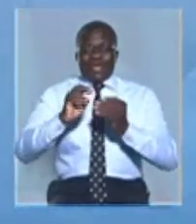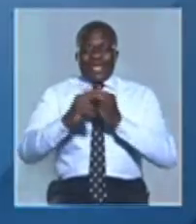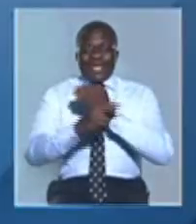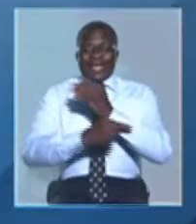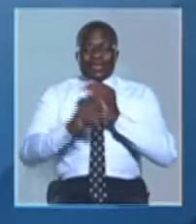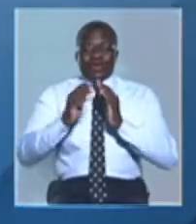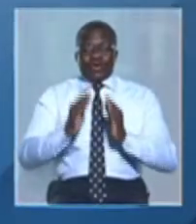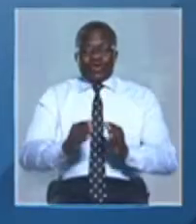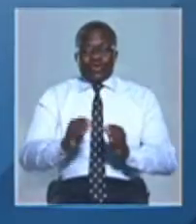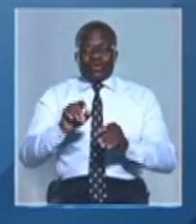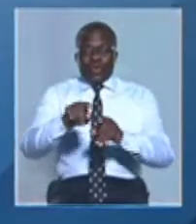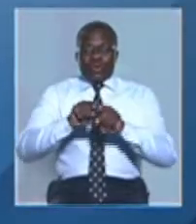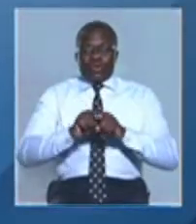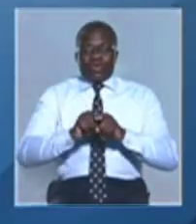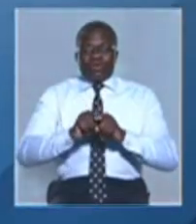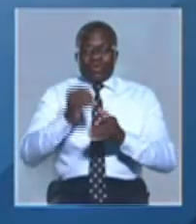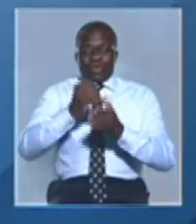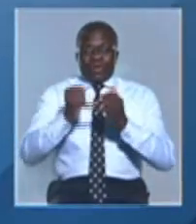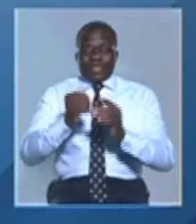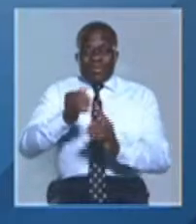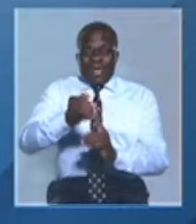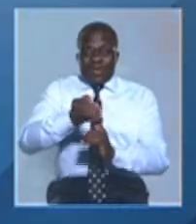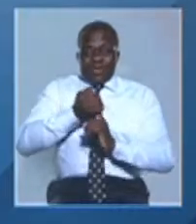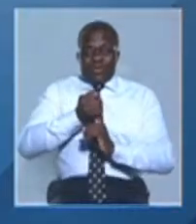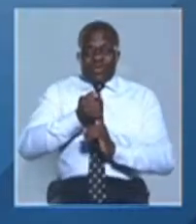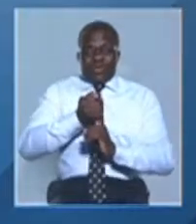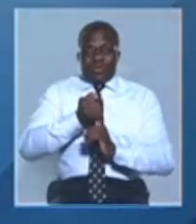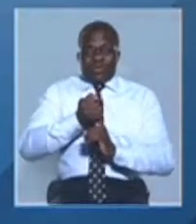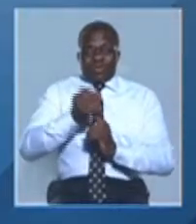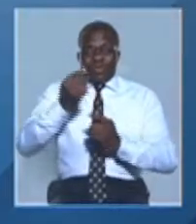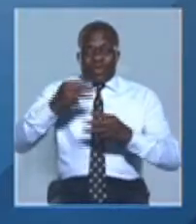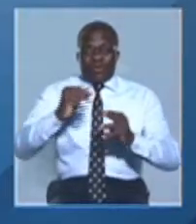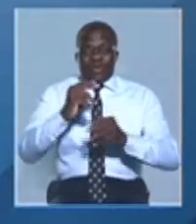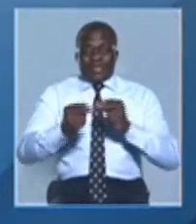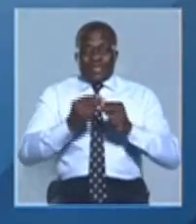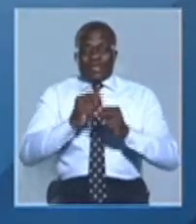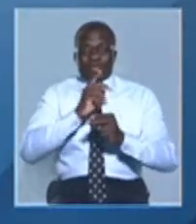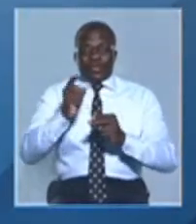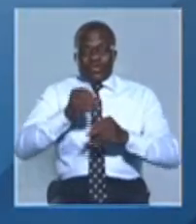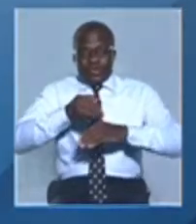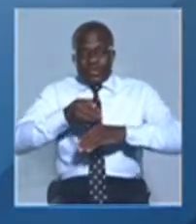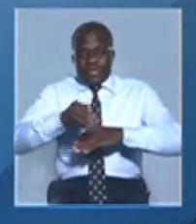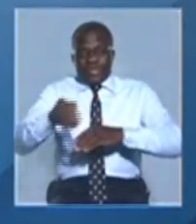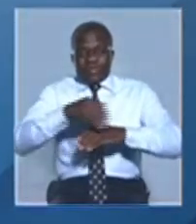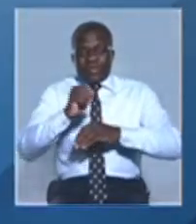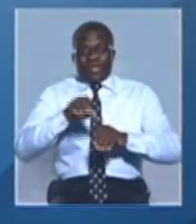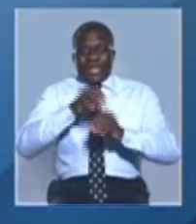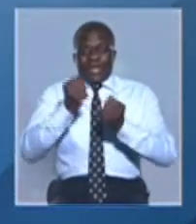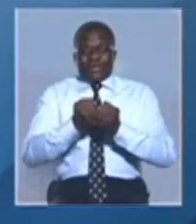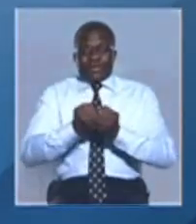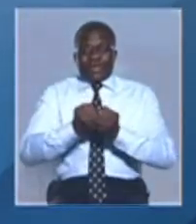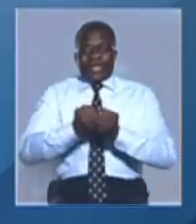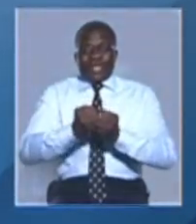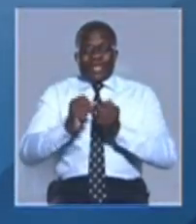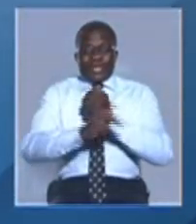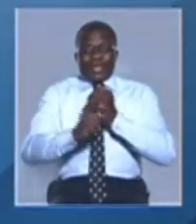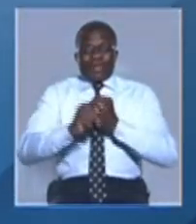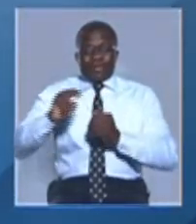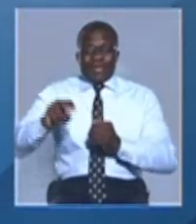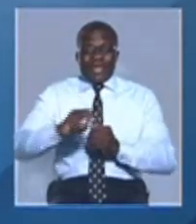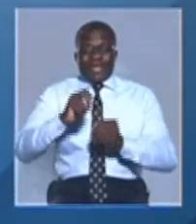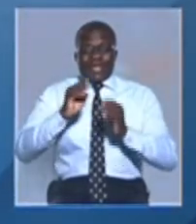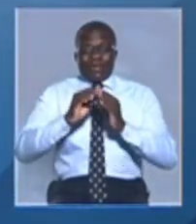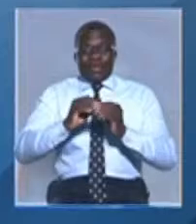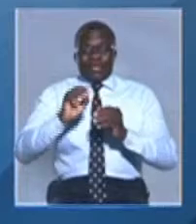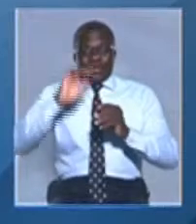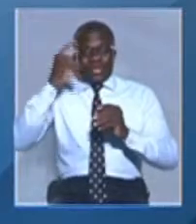régionaux. Conformément au schéma retenu, les marchés nationaux seront transférés à la Société des patrimoines immobiliers de